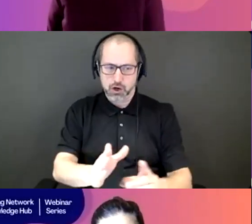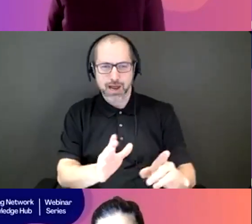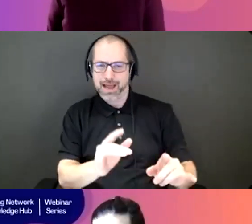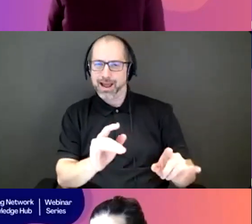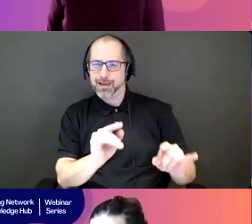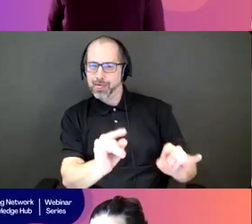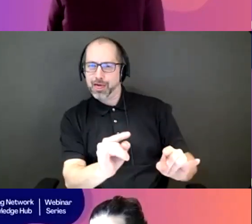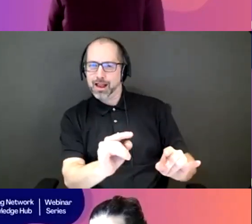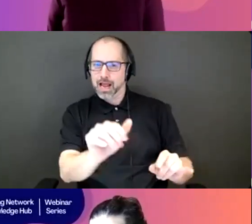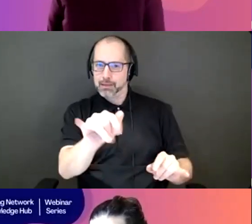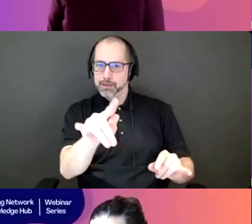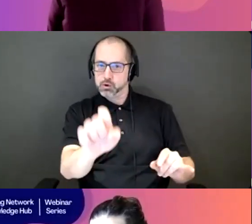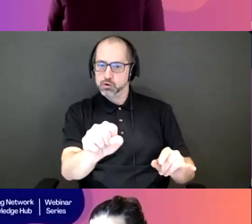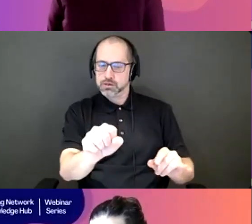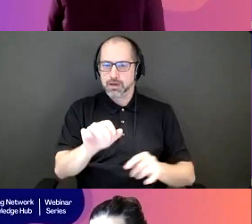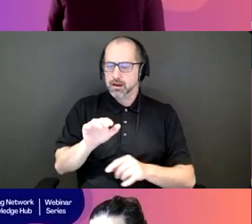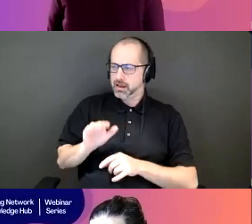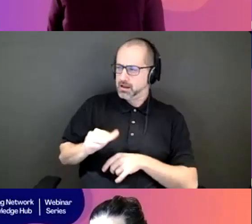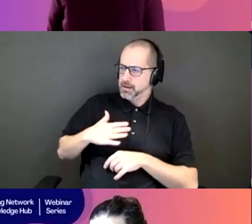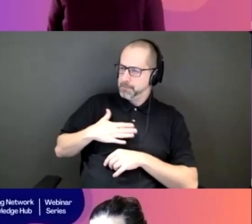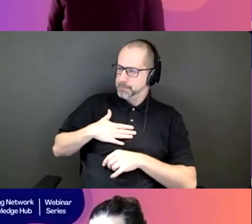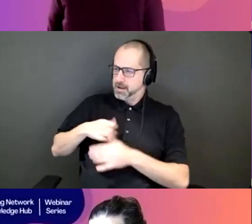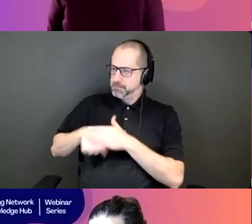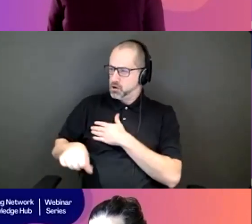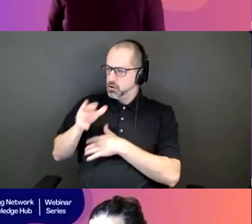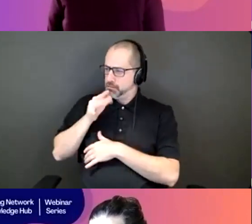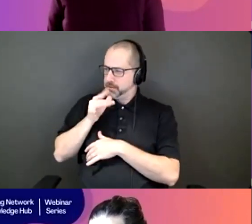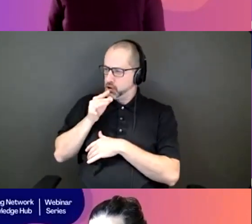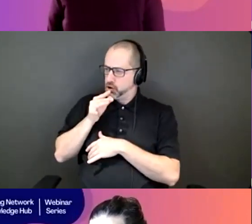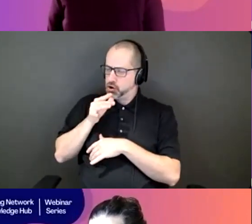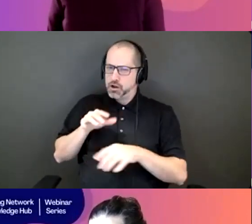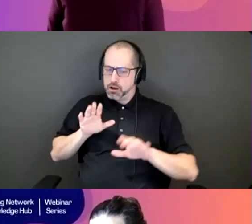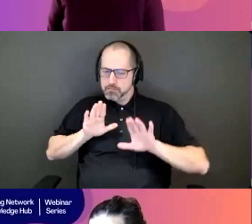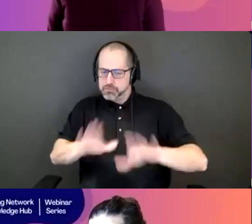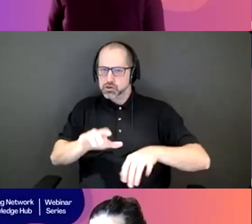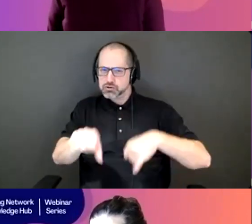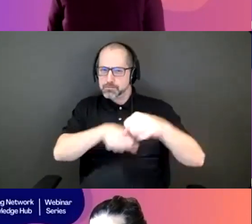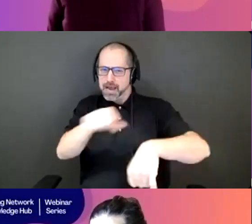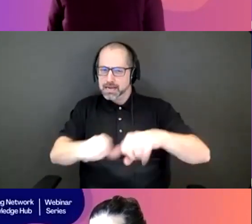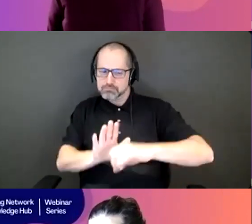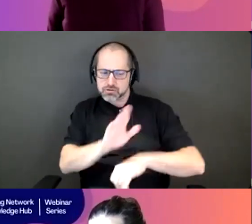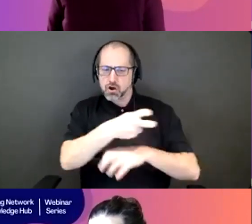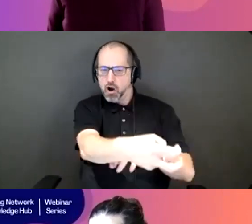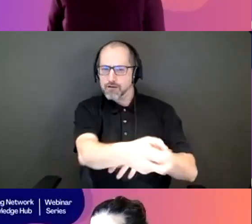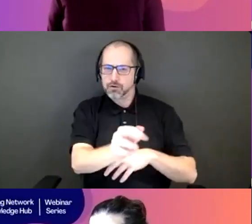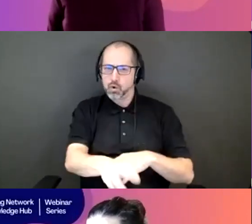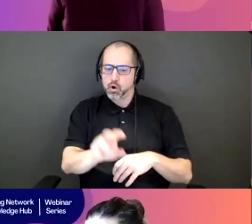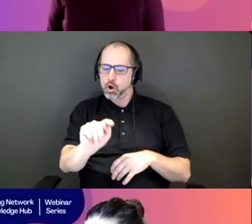telle personne donc a été frappé par son parent et donc